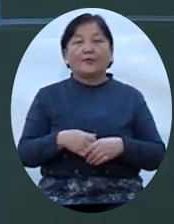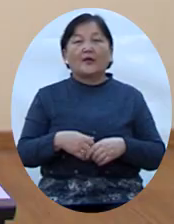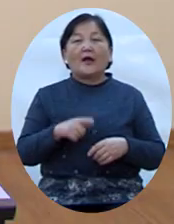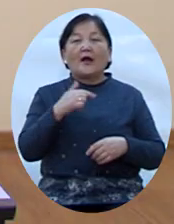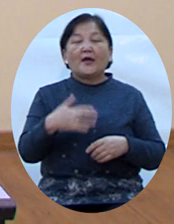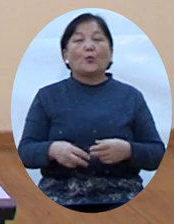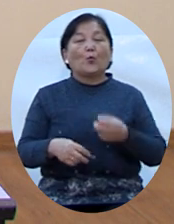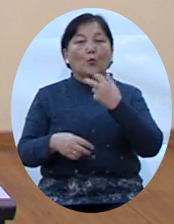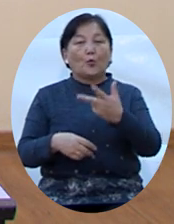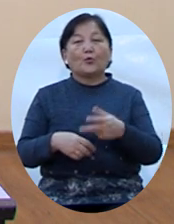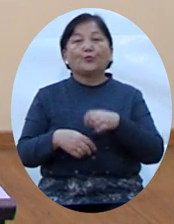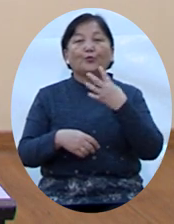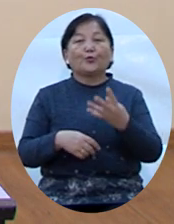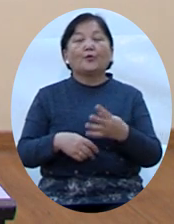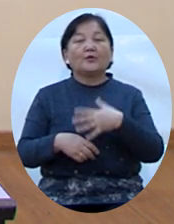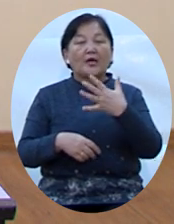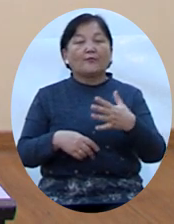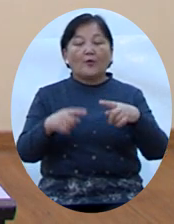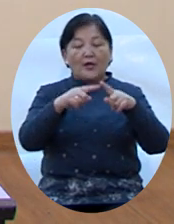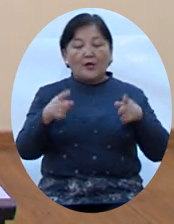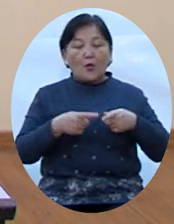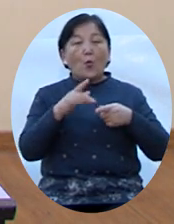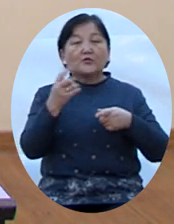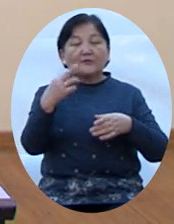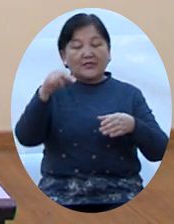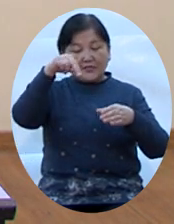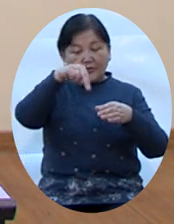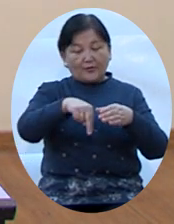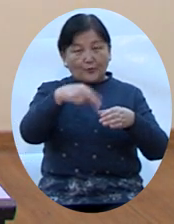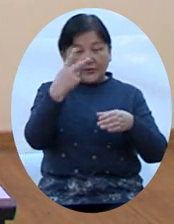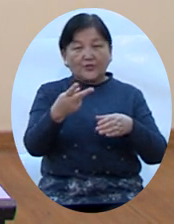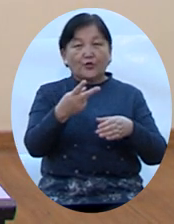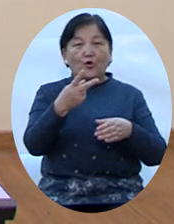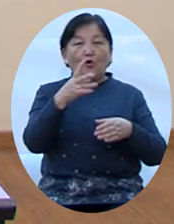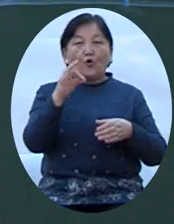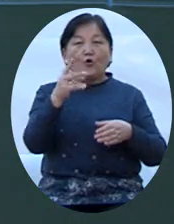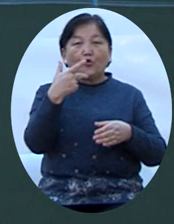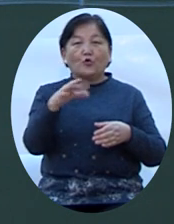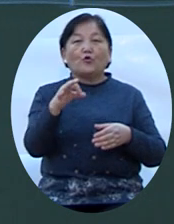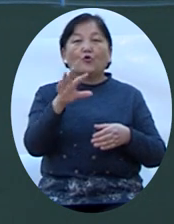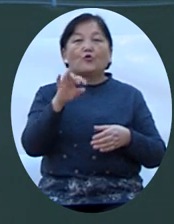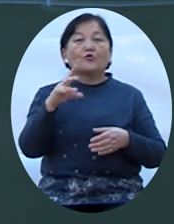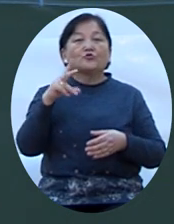Харин 3, 4, 5 дугаарын уусмалт өөрчлөгдөөгүй.